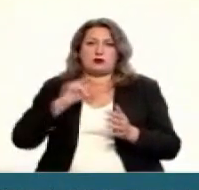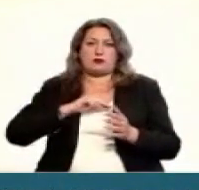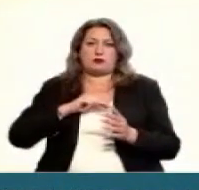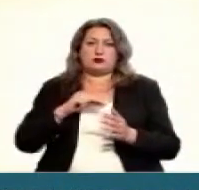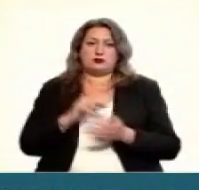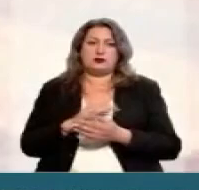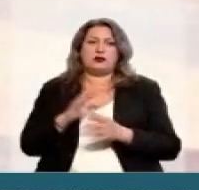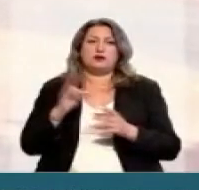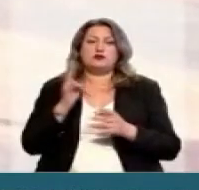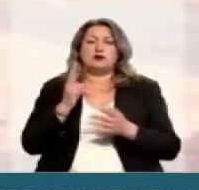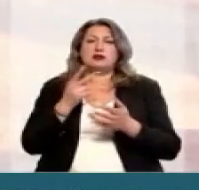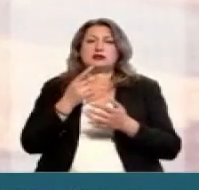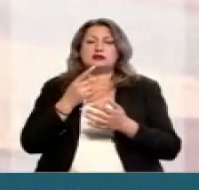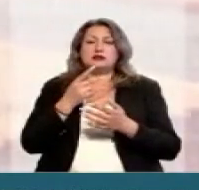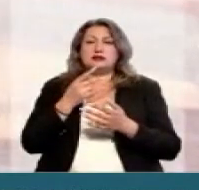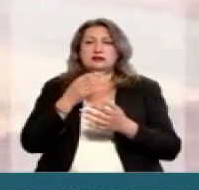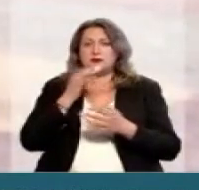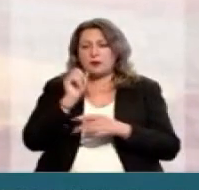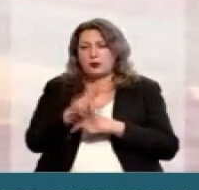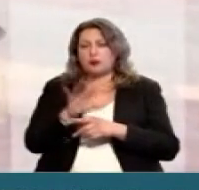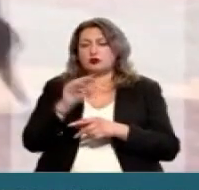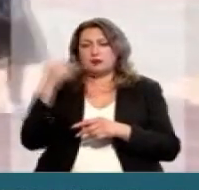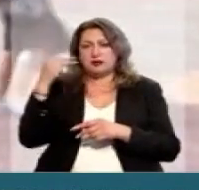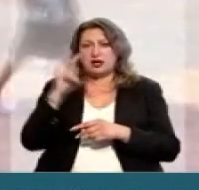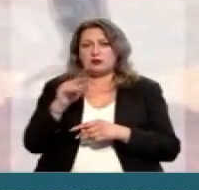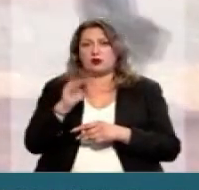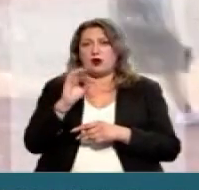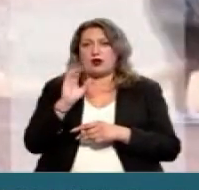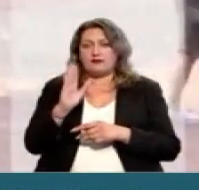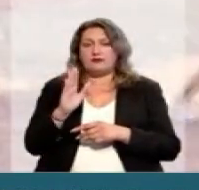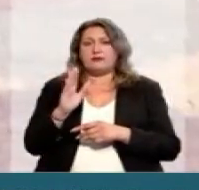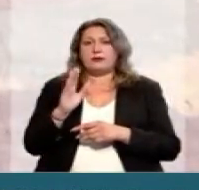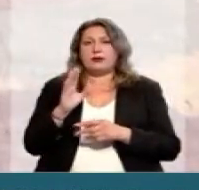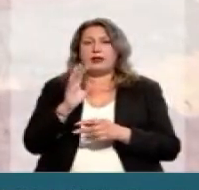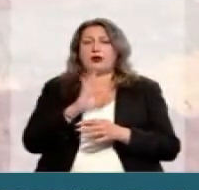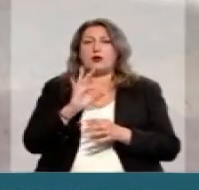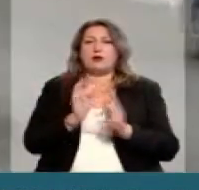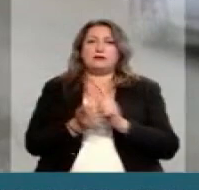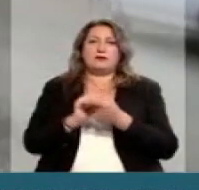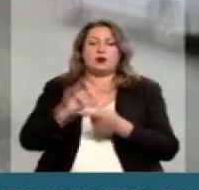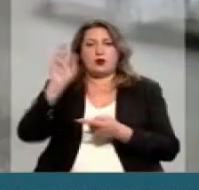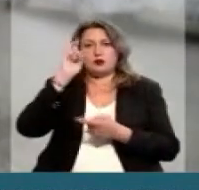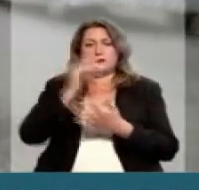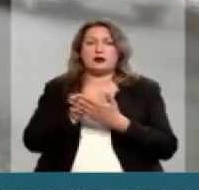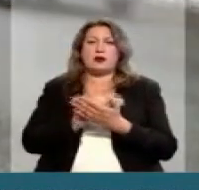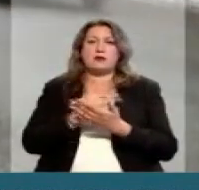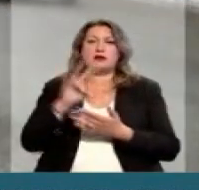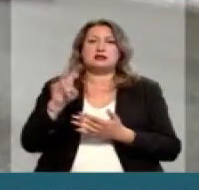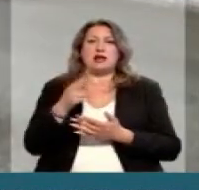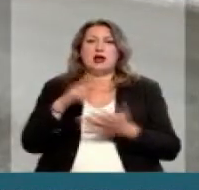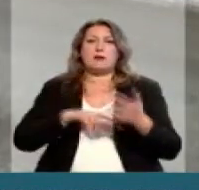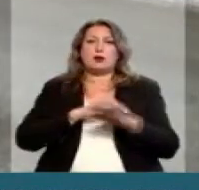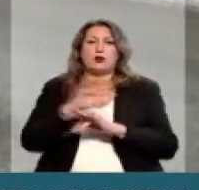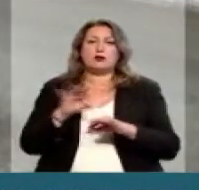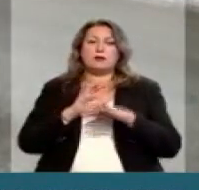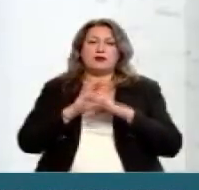Жомарт Тоқаевтың мемлекеттік бағдарламаларды ұлттық жобаларға трансформациялау жөніндегі тапсырмасы негізінде зейнеткерлік жас алдындағы адамдар үшін